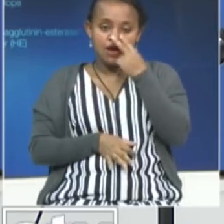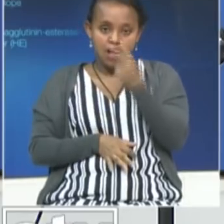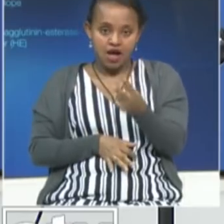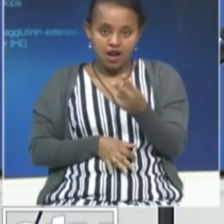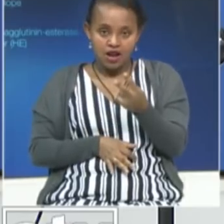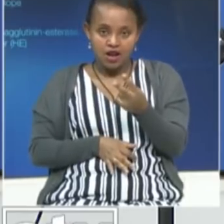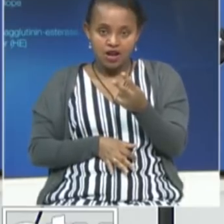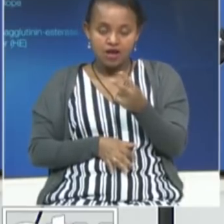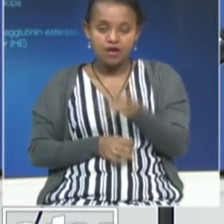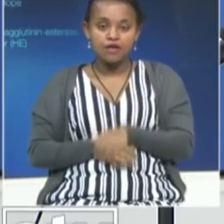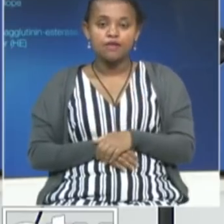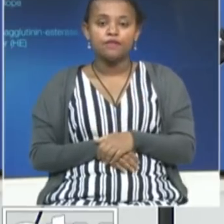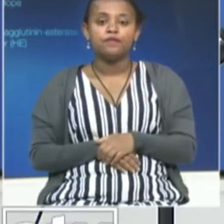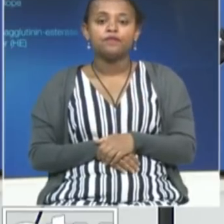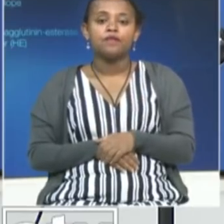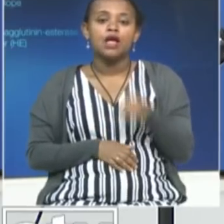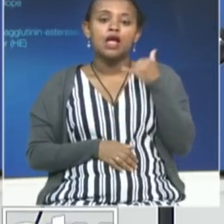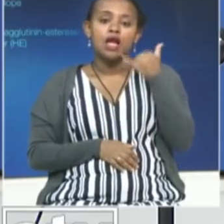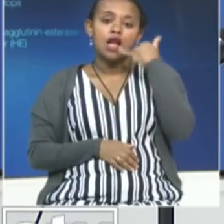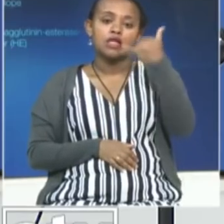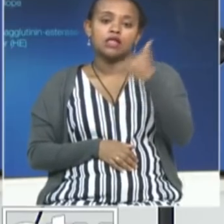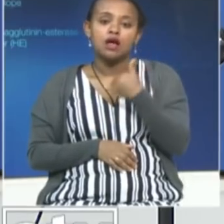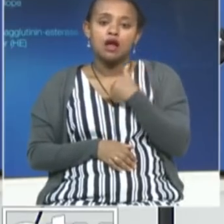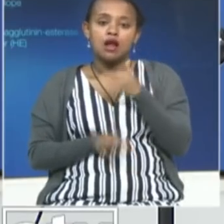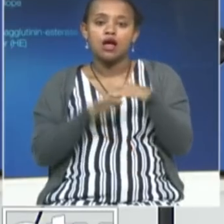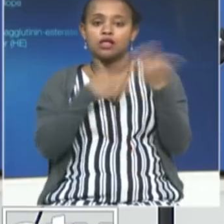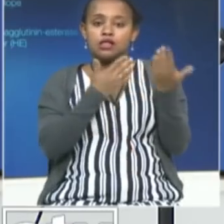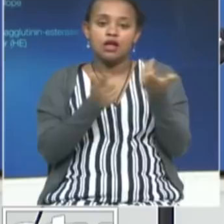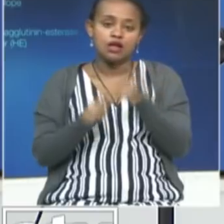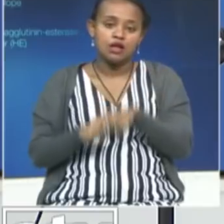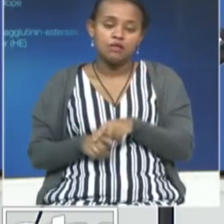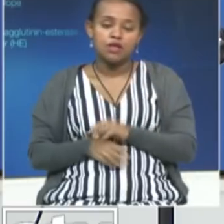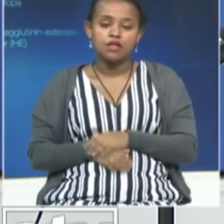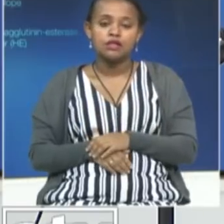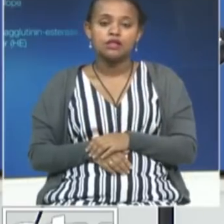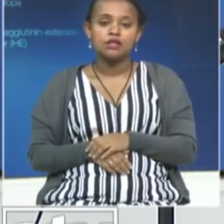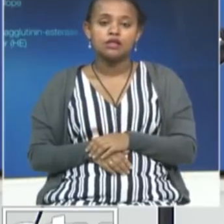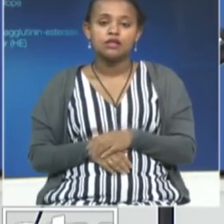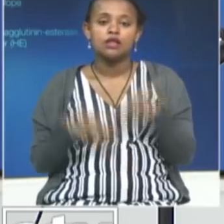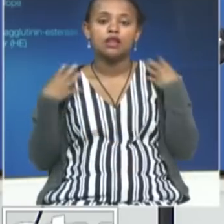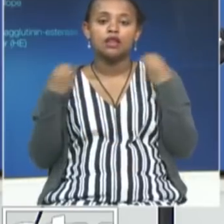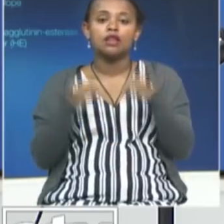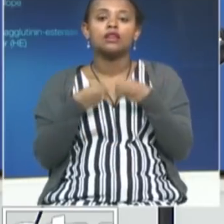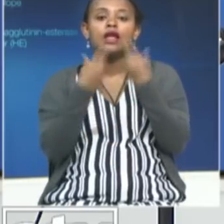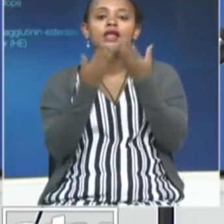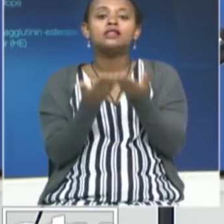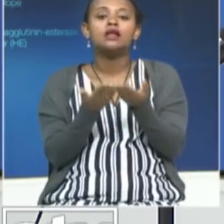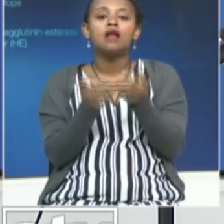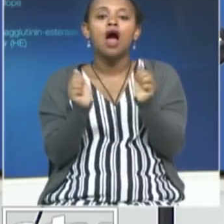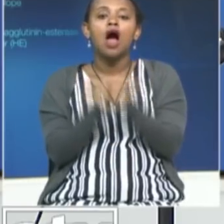ላይ ሌላ ተሳታፊ ያሉን አስተናግደን እንመለስ። ሄሎ ሄሎ ሄሎ፣ ጤና ይስጥልን።